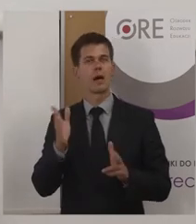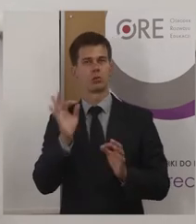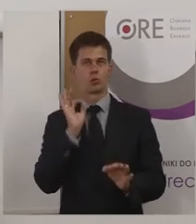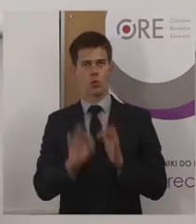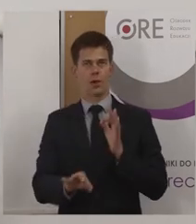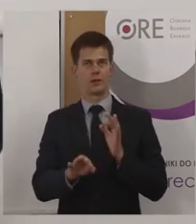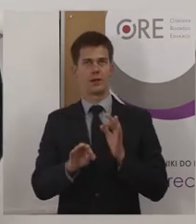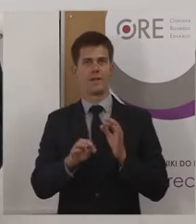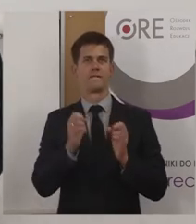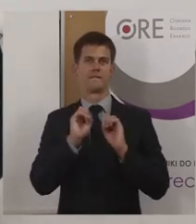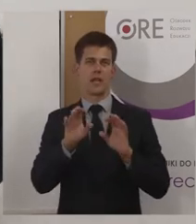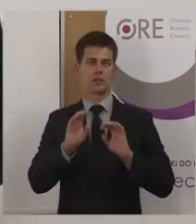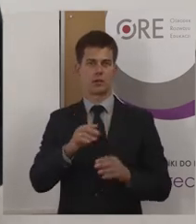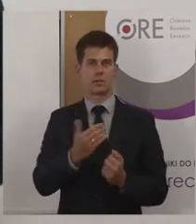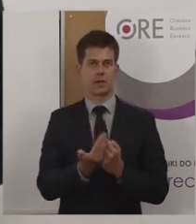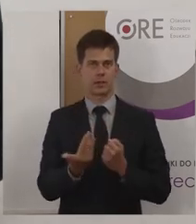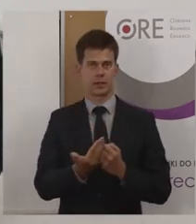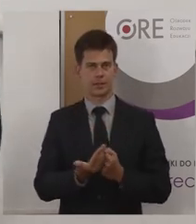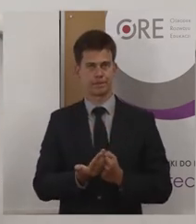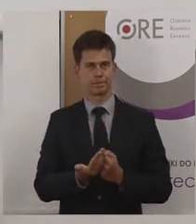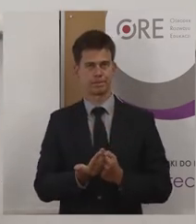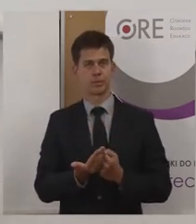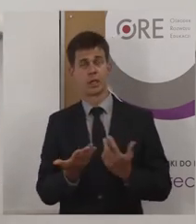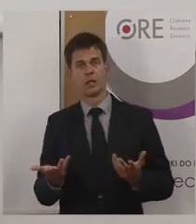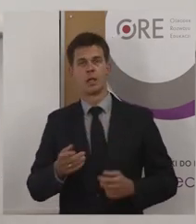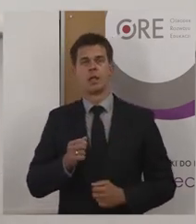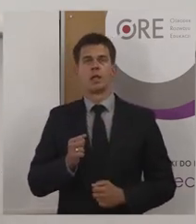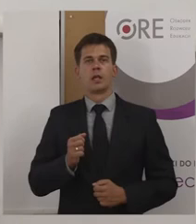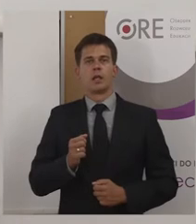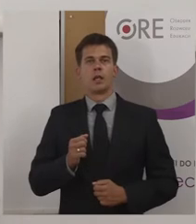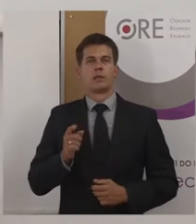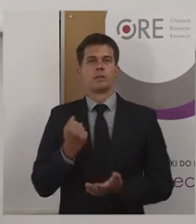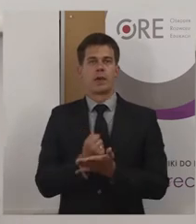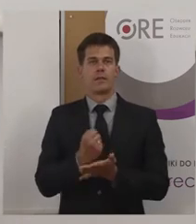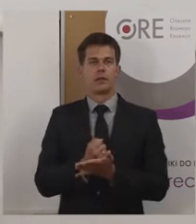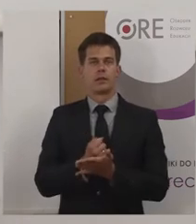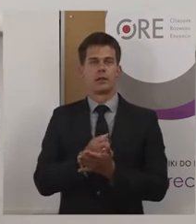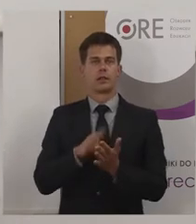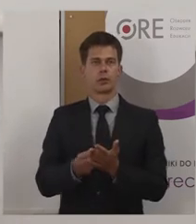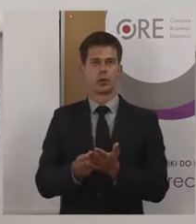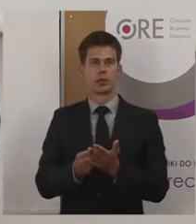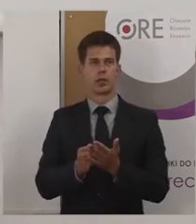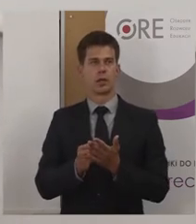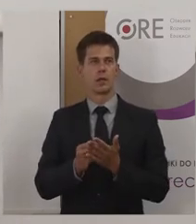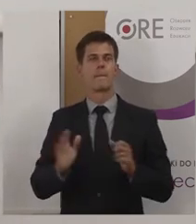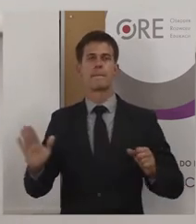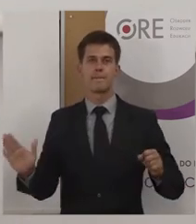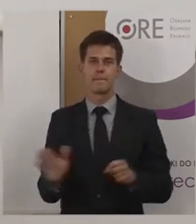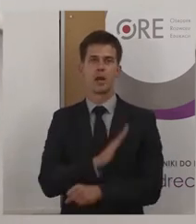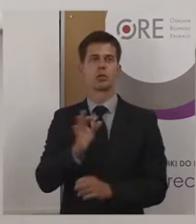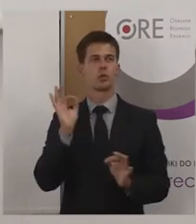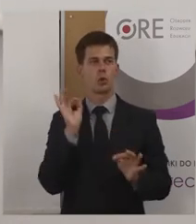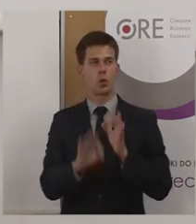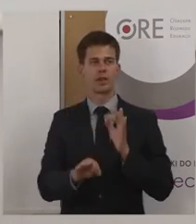zapoznać z całym równaniem. Natomiast jeżeli chodzi o taką adaptację pełniejszą, to